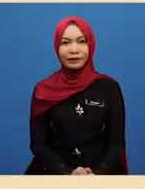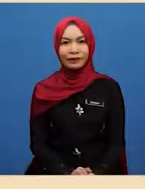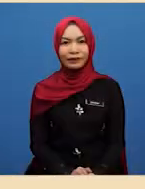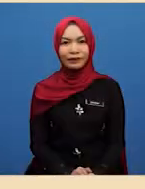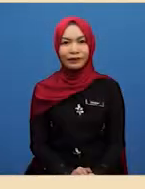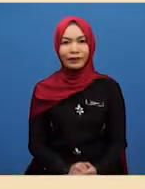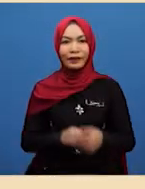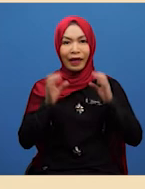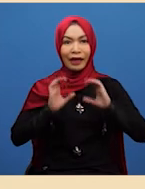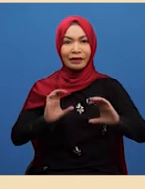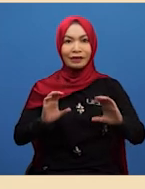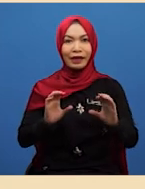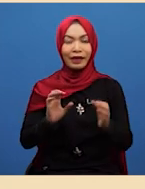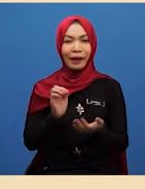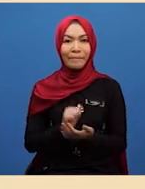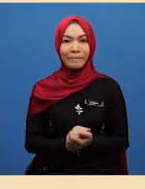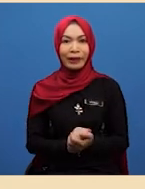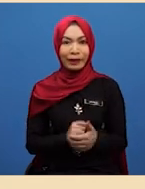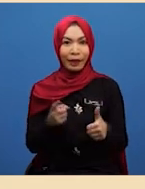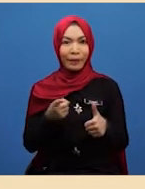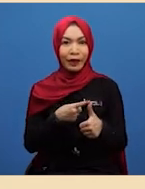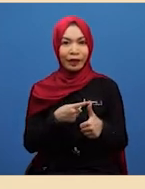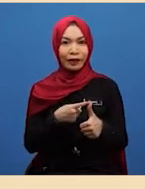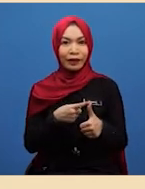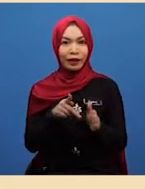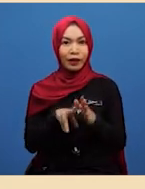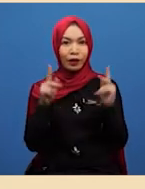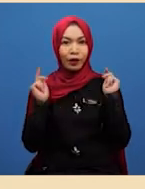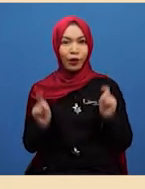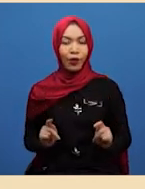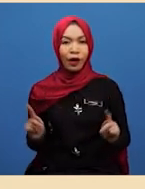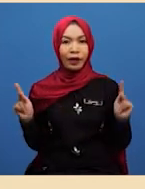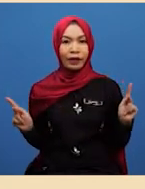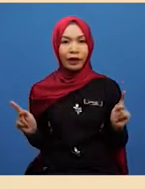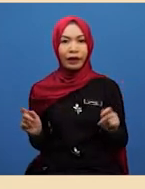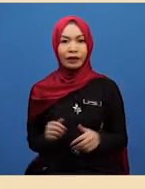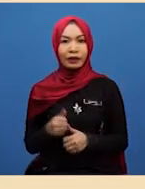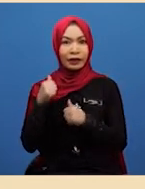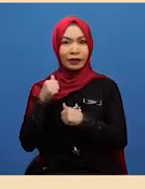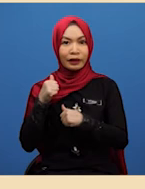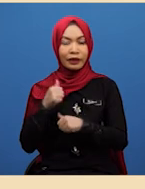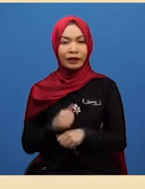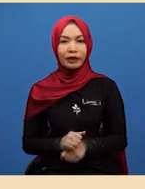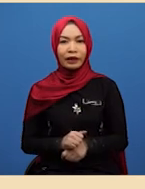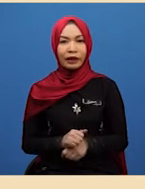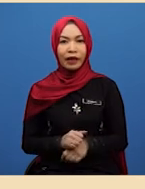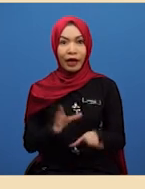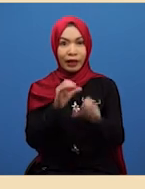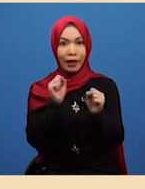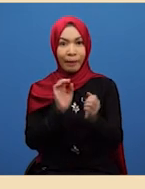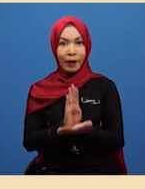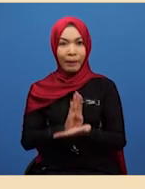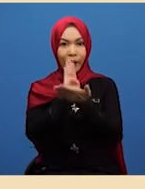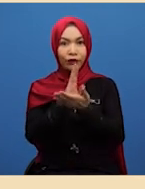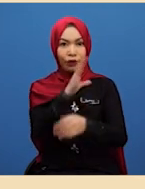Cara pertama adalah melalui kekuatan tentera. James Brooke memperolehi bantuan